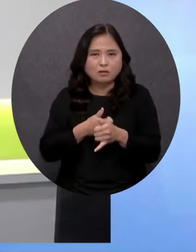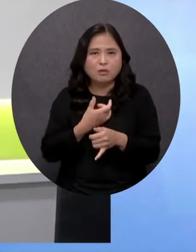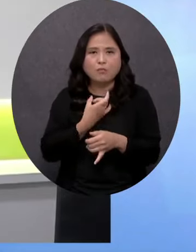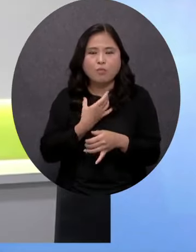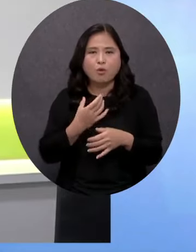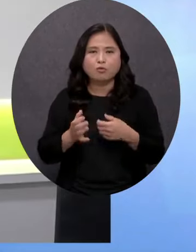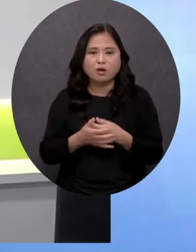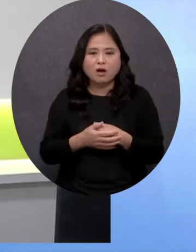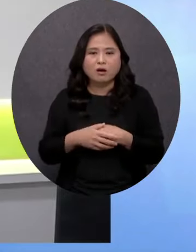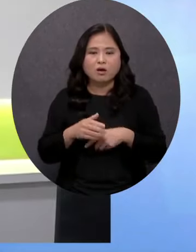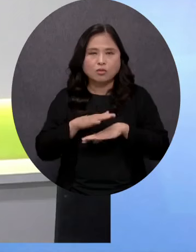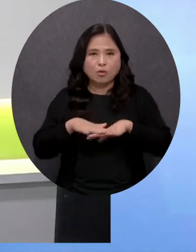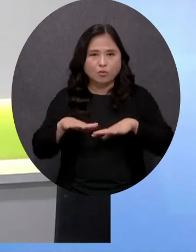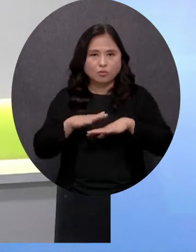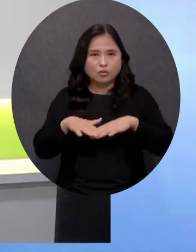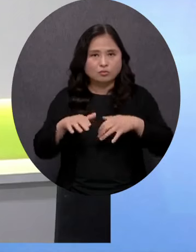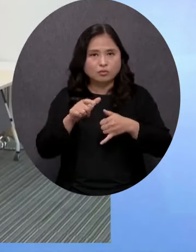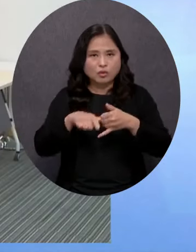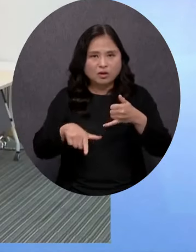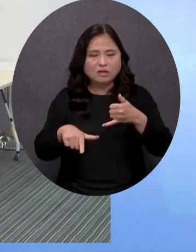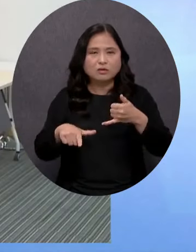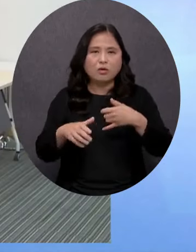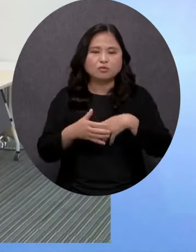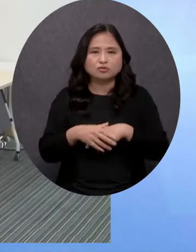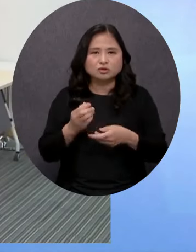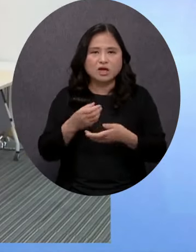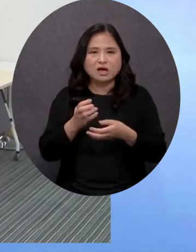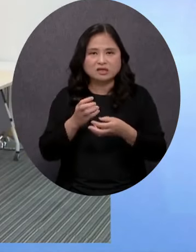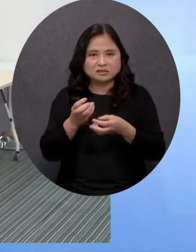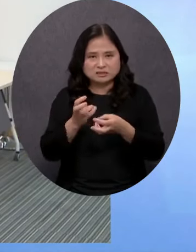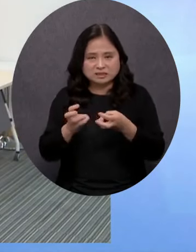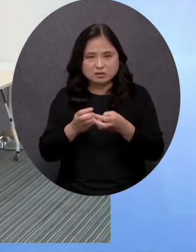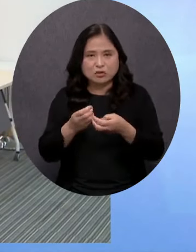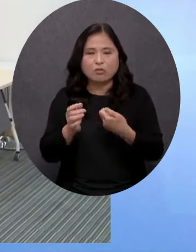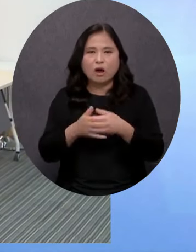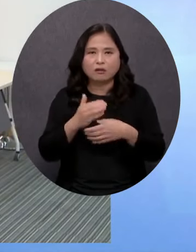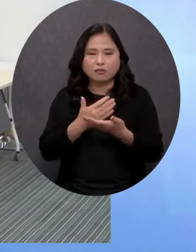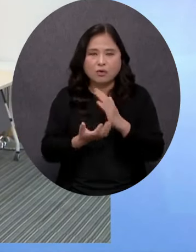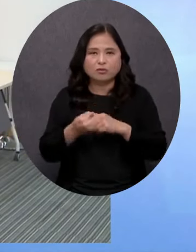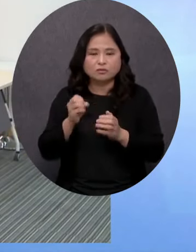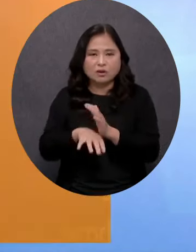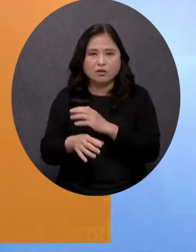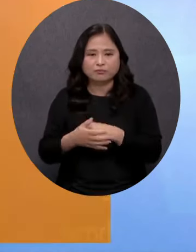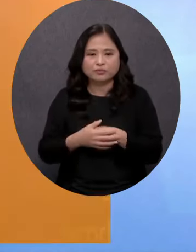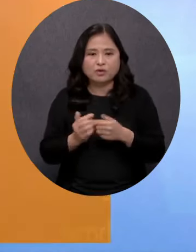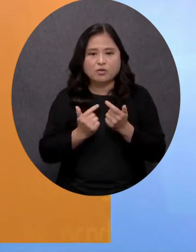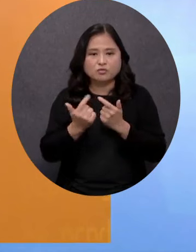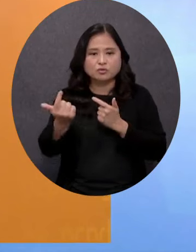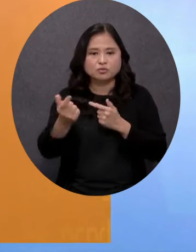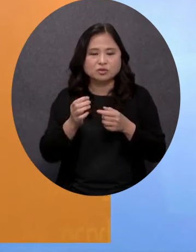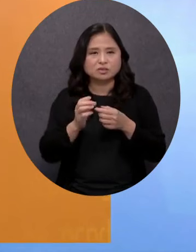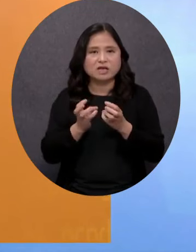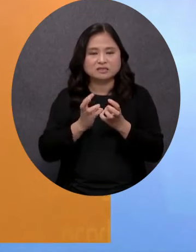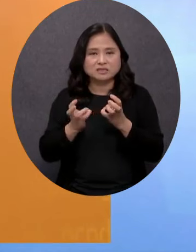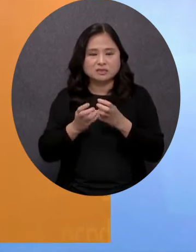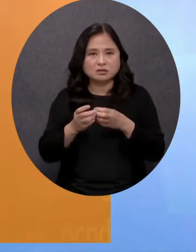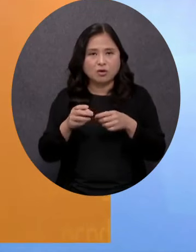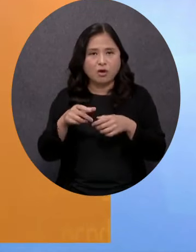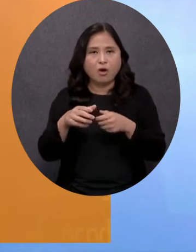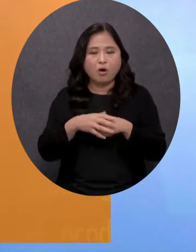隐和网络安全意识亦都不足。公署建议消委会要为远端存取个人资料的系统实施